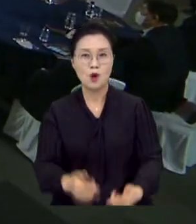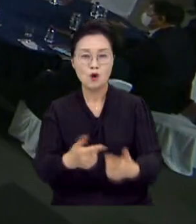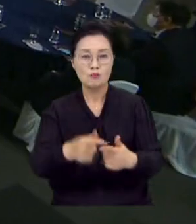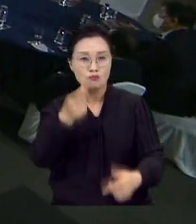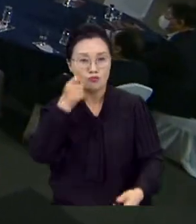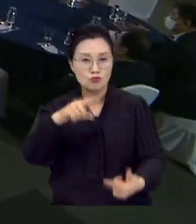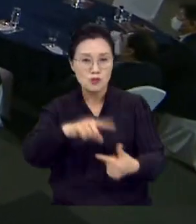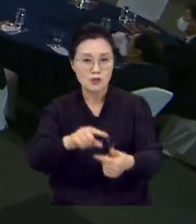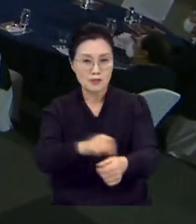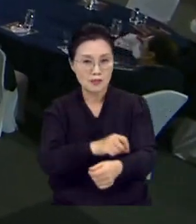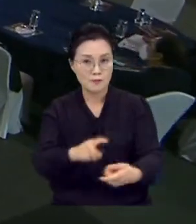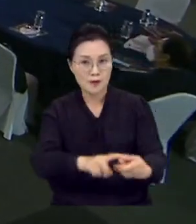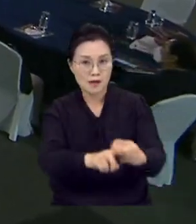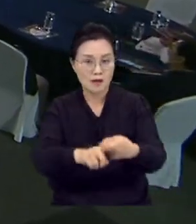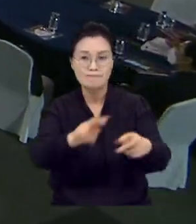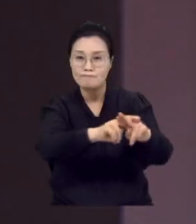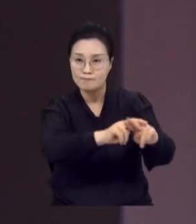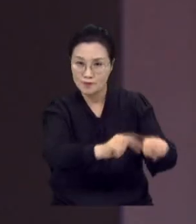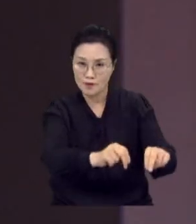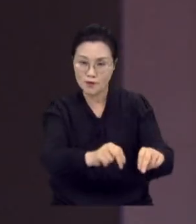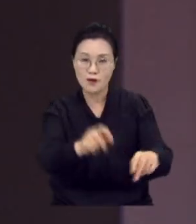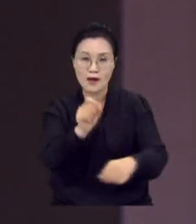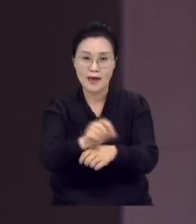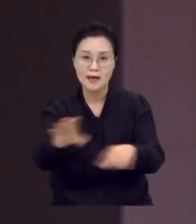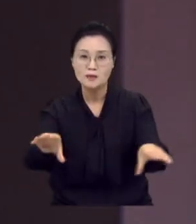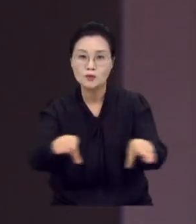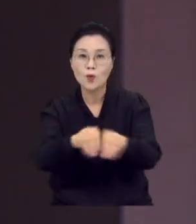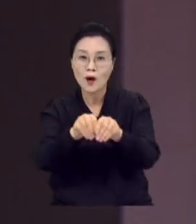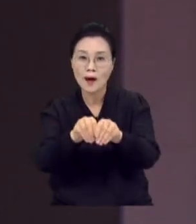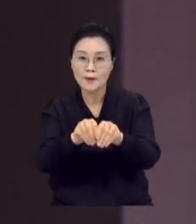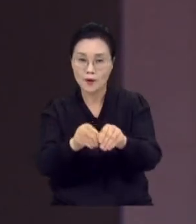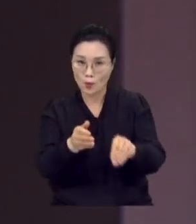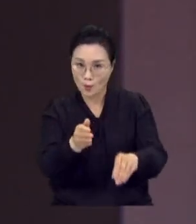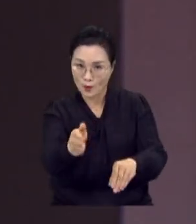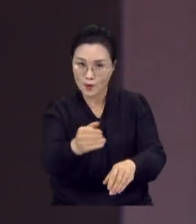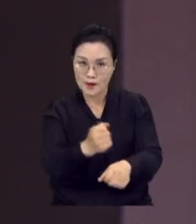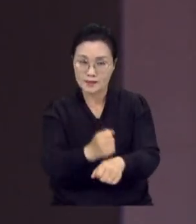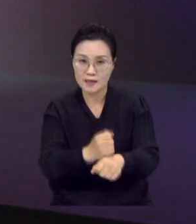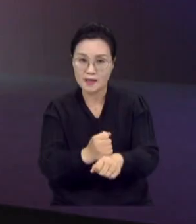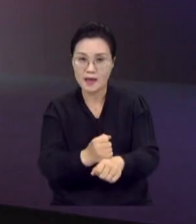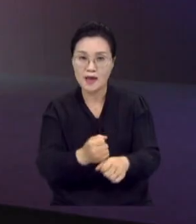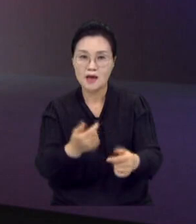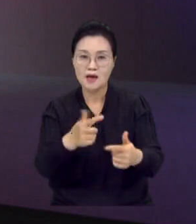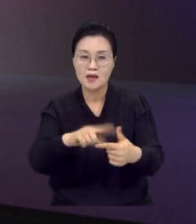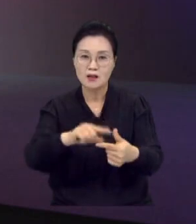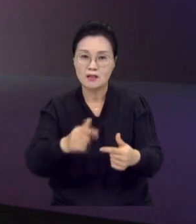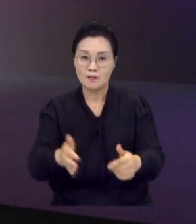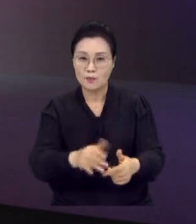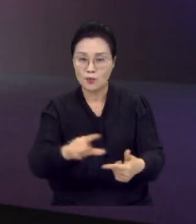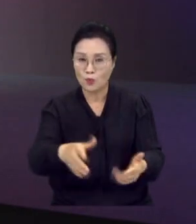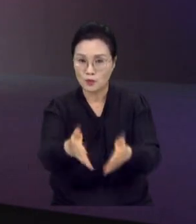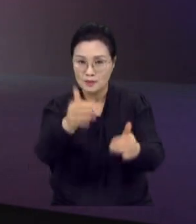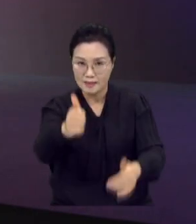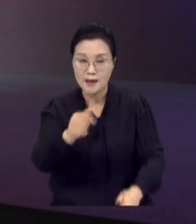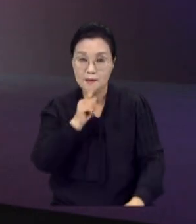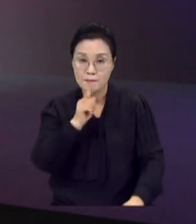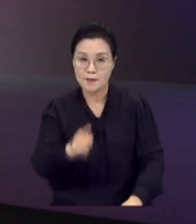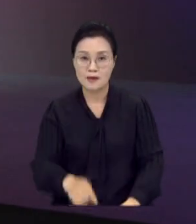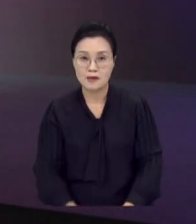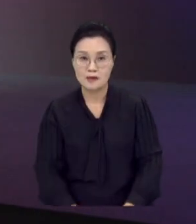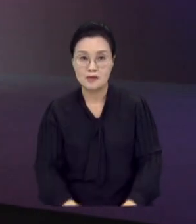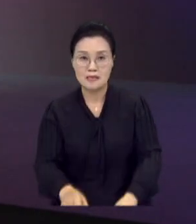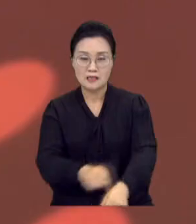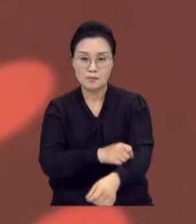불경 특별연합을 접고 행정통합이란 지름길로 바로 가자는게 박완수 경남도지사의 주장입니다